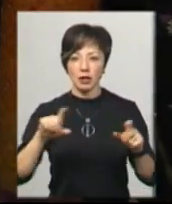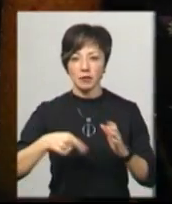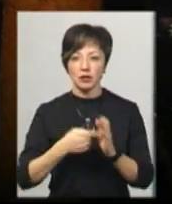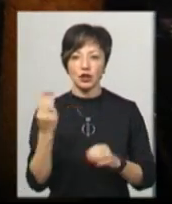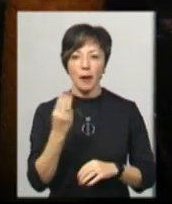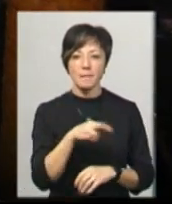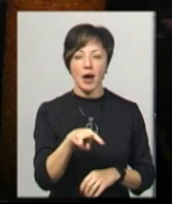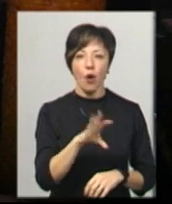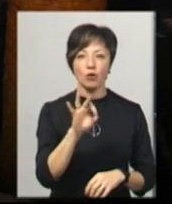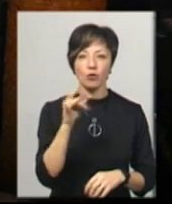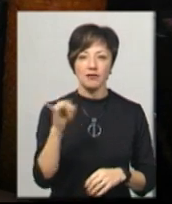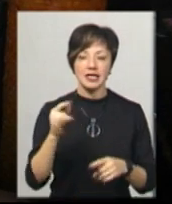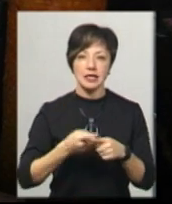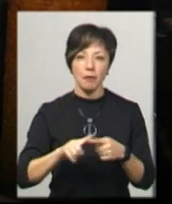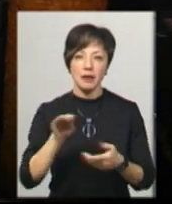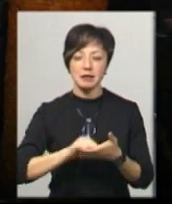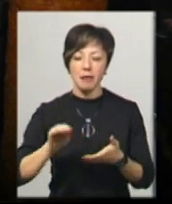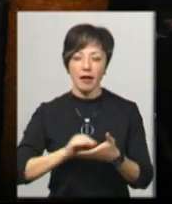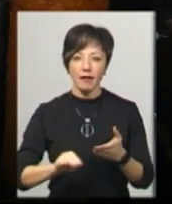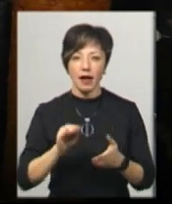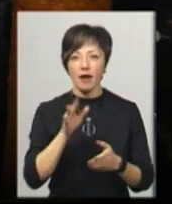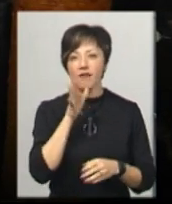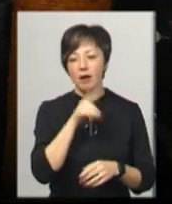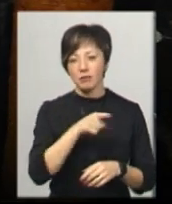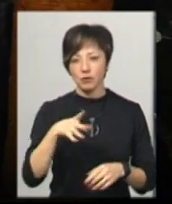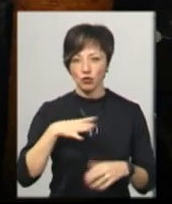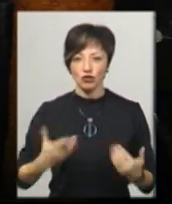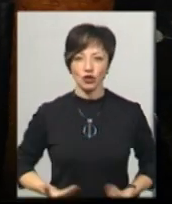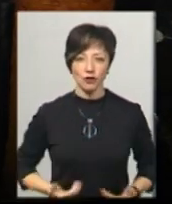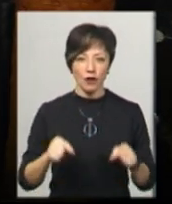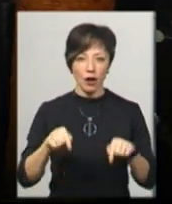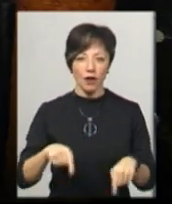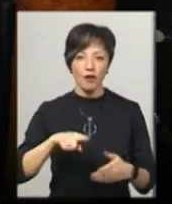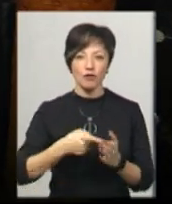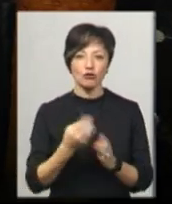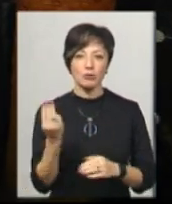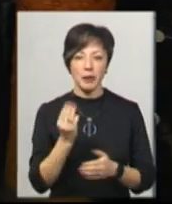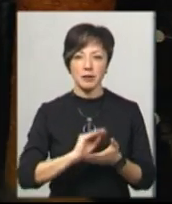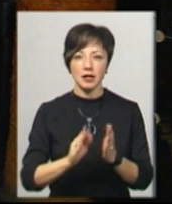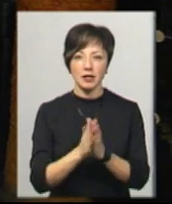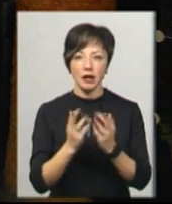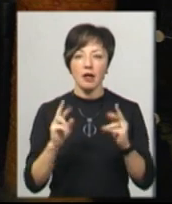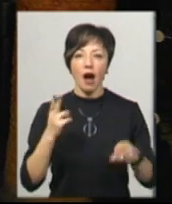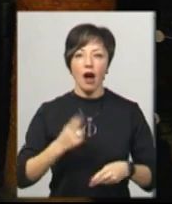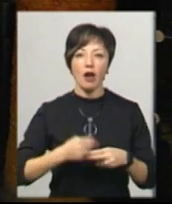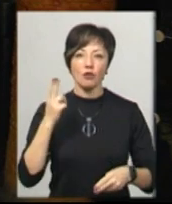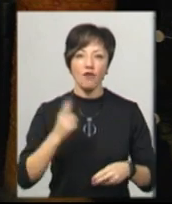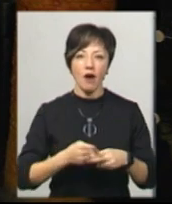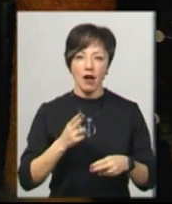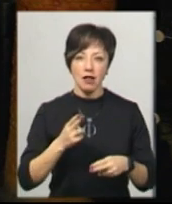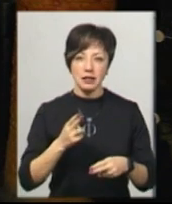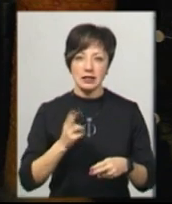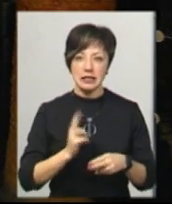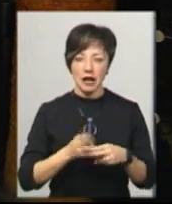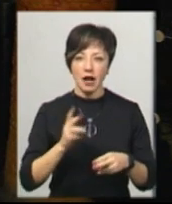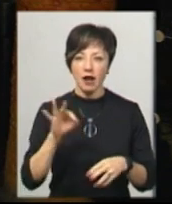Островський – це письменник. Він деякий час жив у Шепетівці. Він написав книжку, як гартувалася сталь, та він